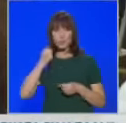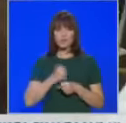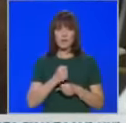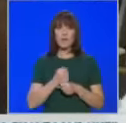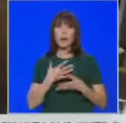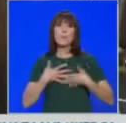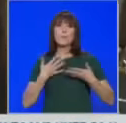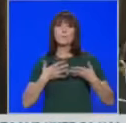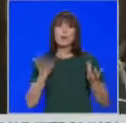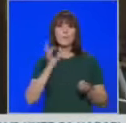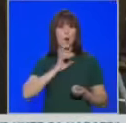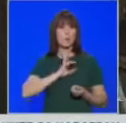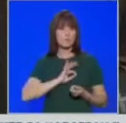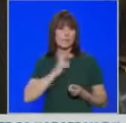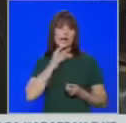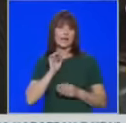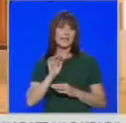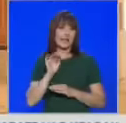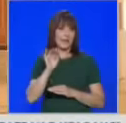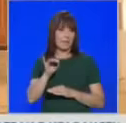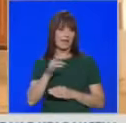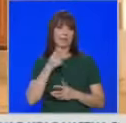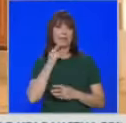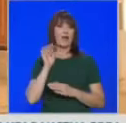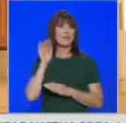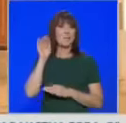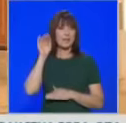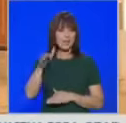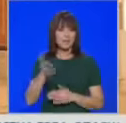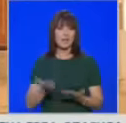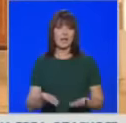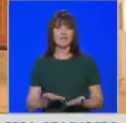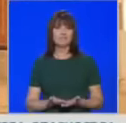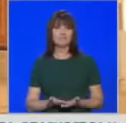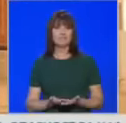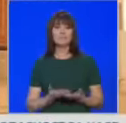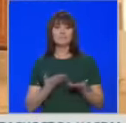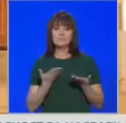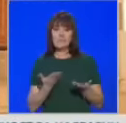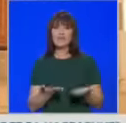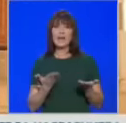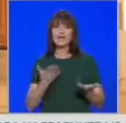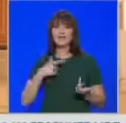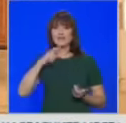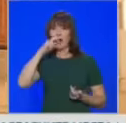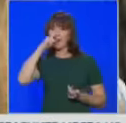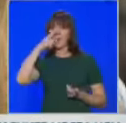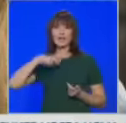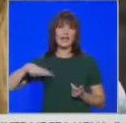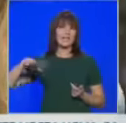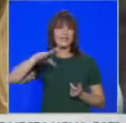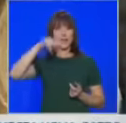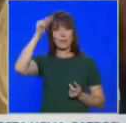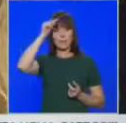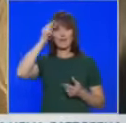Пожелавам ми успех и за напред, и за бъдеще. Нека да се гордее цяла